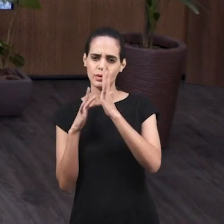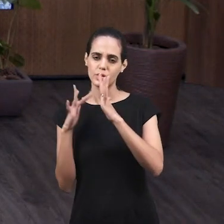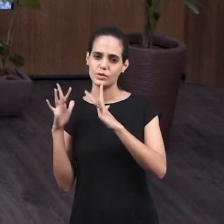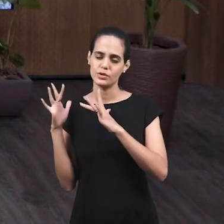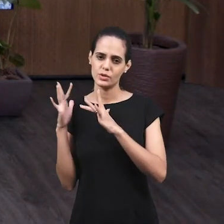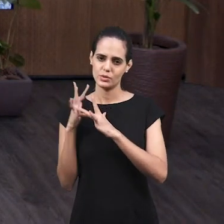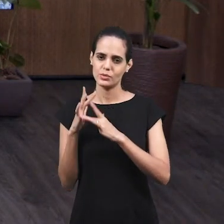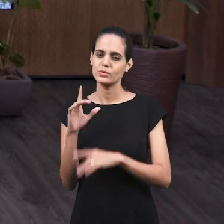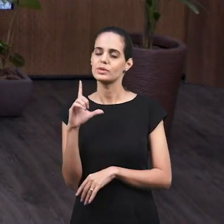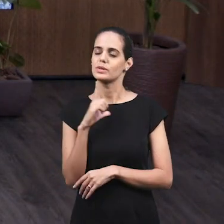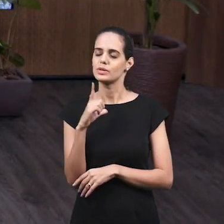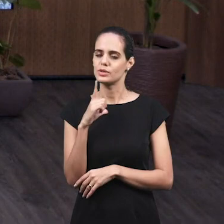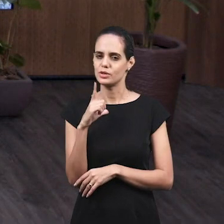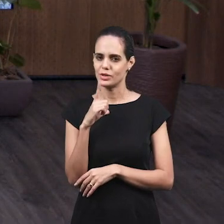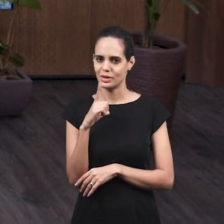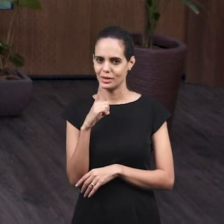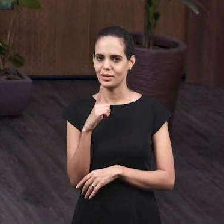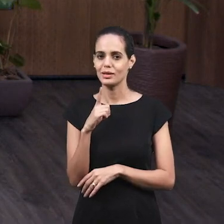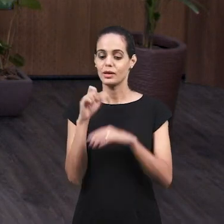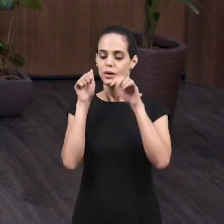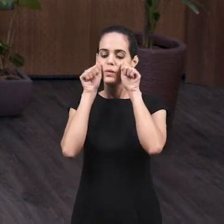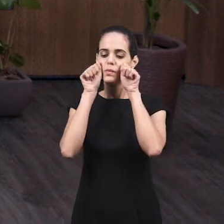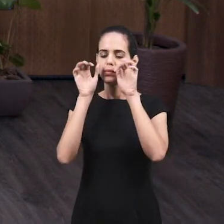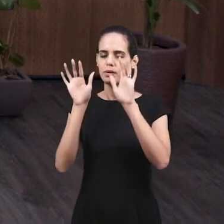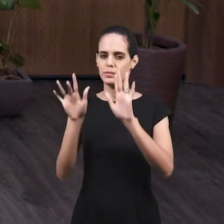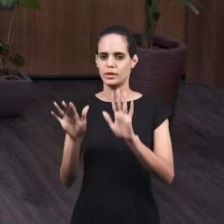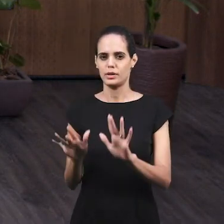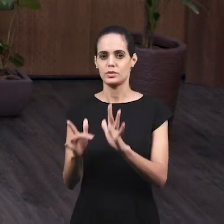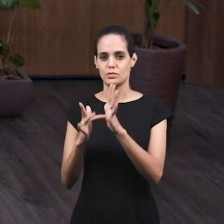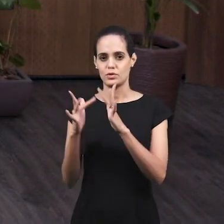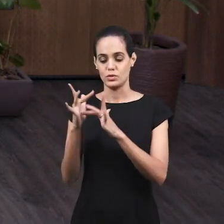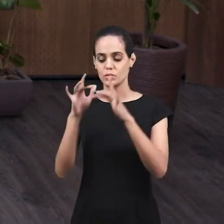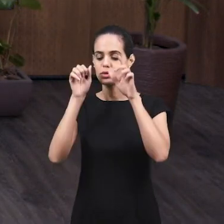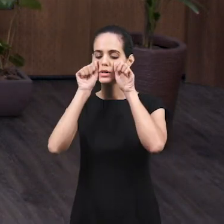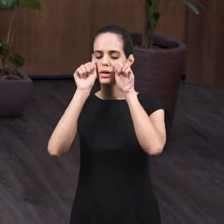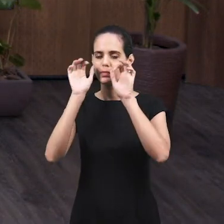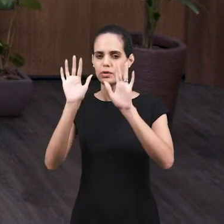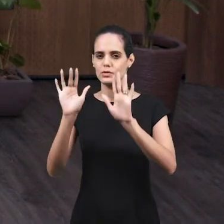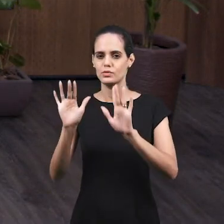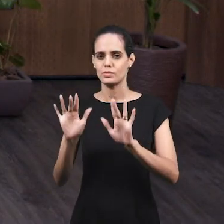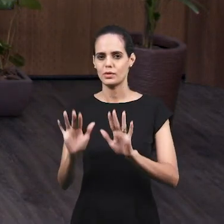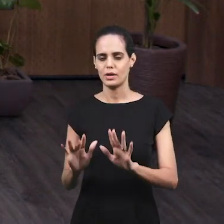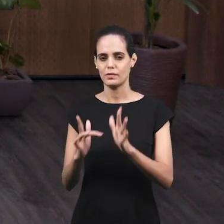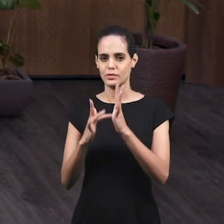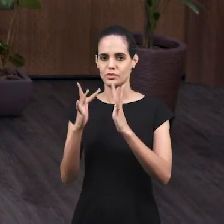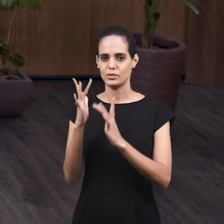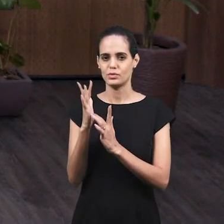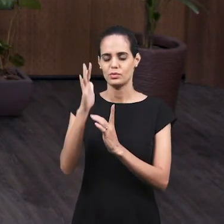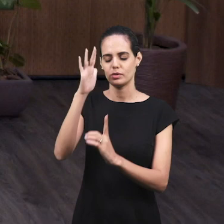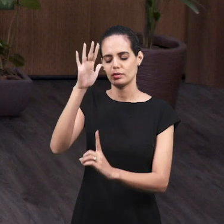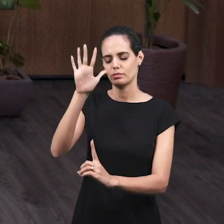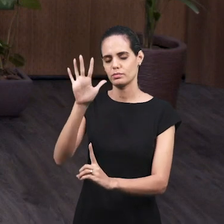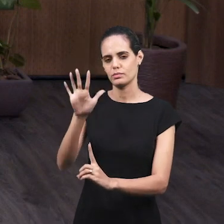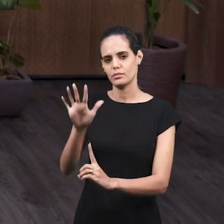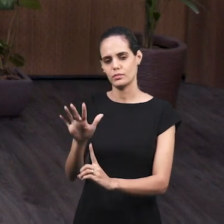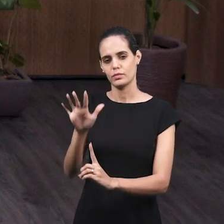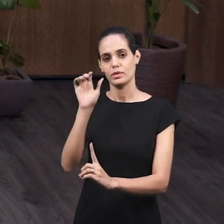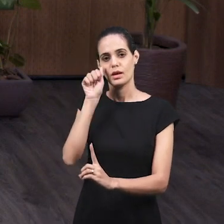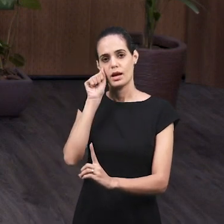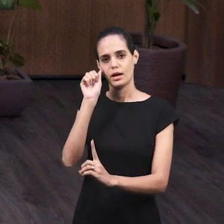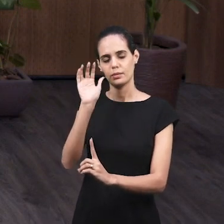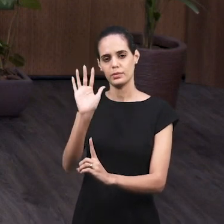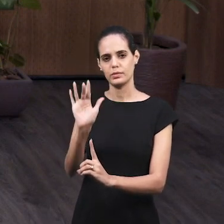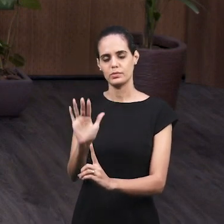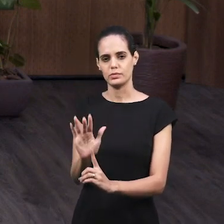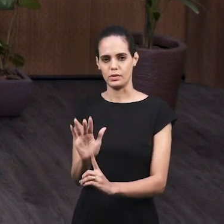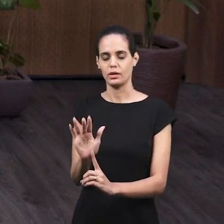âme qui demandait le secours restait sans une parole, sans une bénédiction, sans la main étendue du